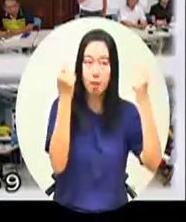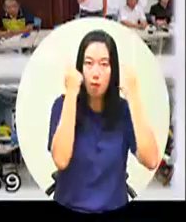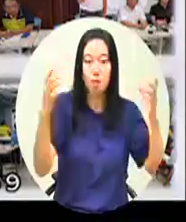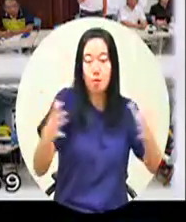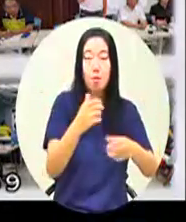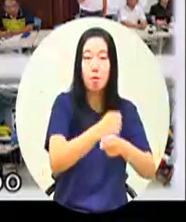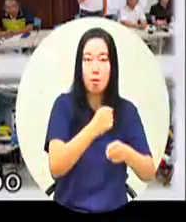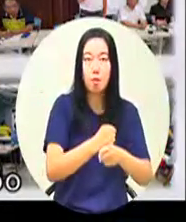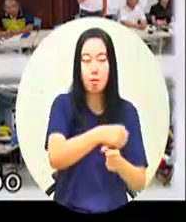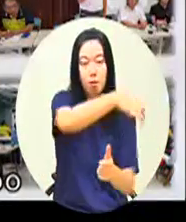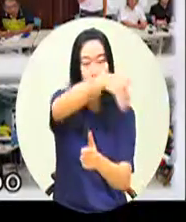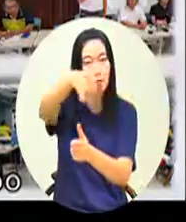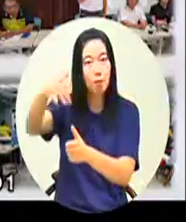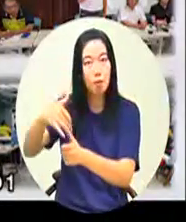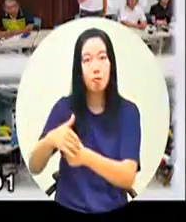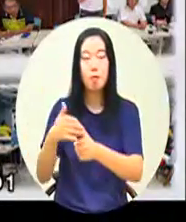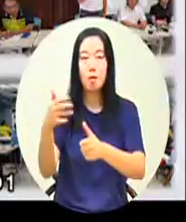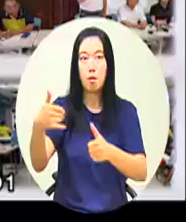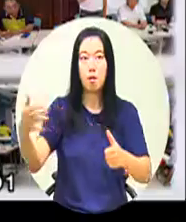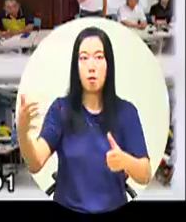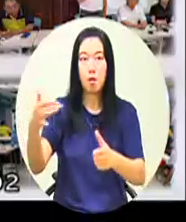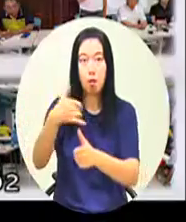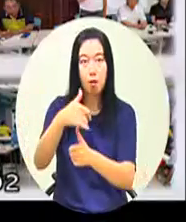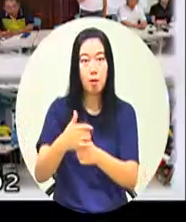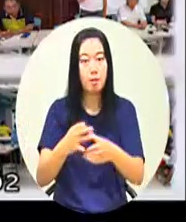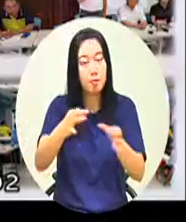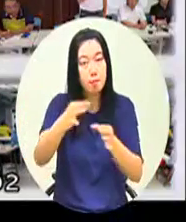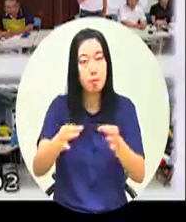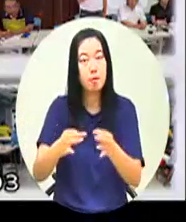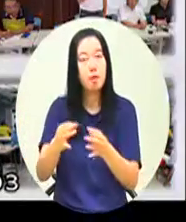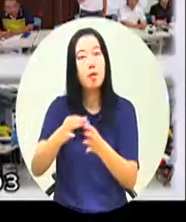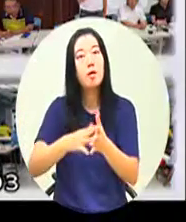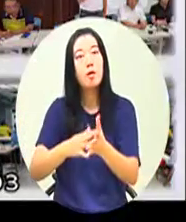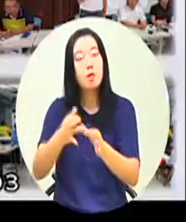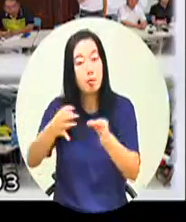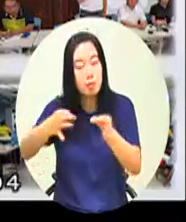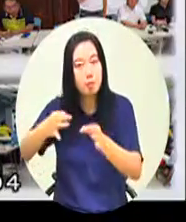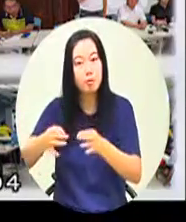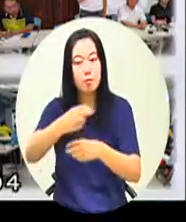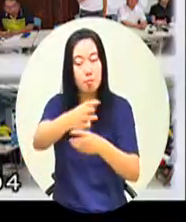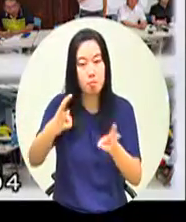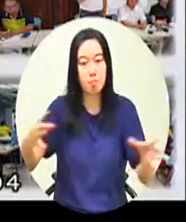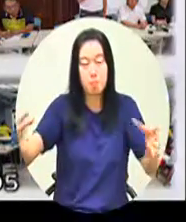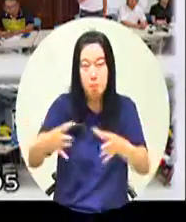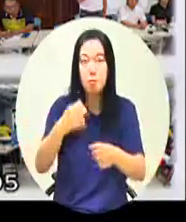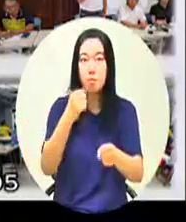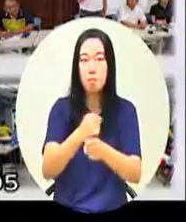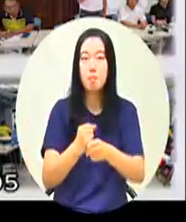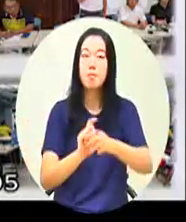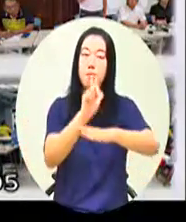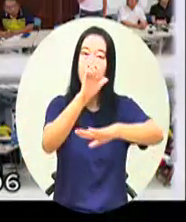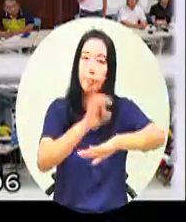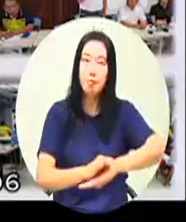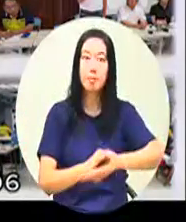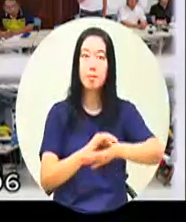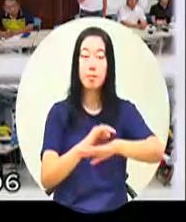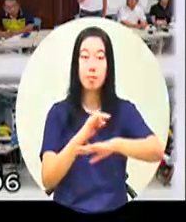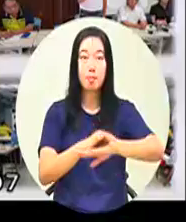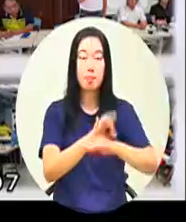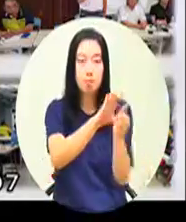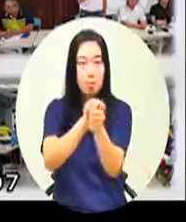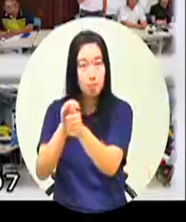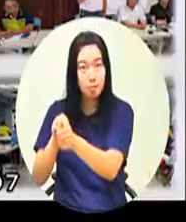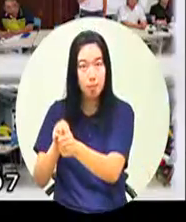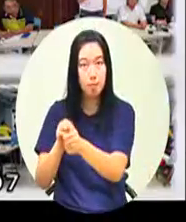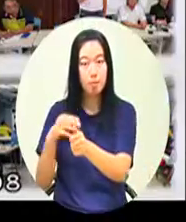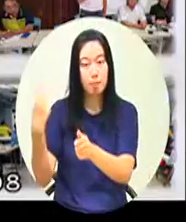区市级所有的产销班共同来参与相关的这一些讲习的部分。另外，针对永安